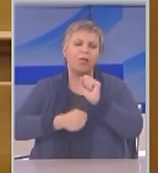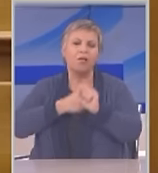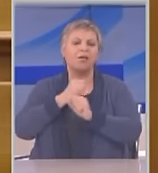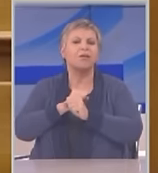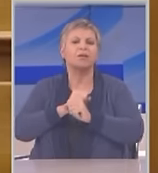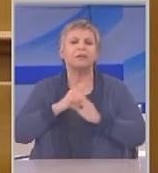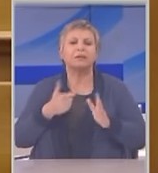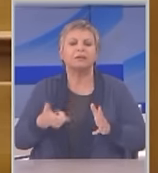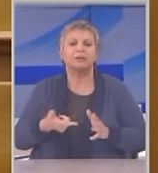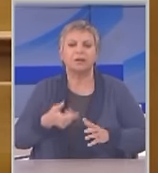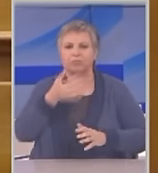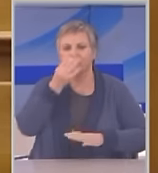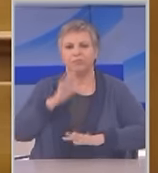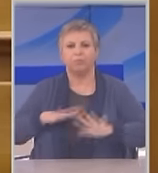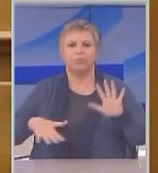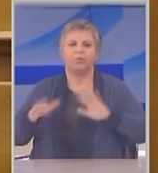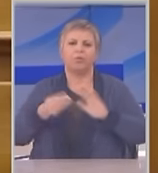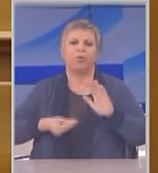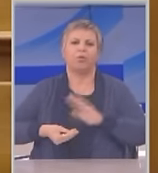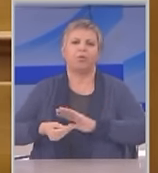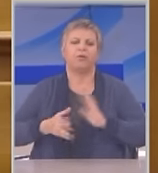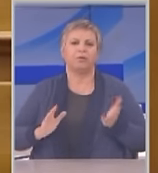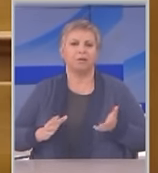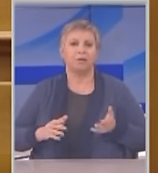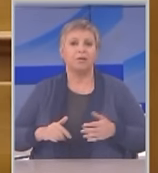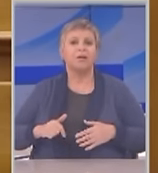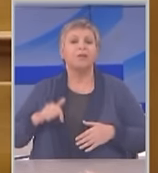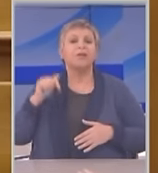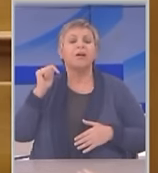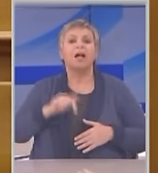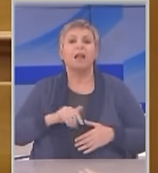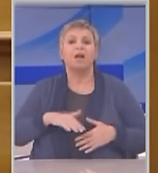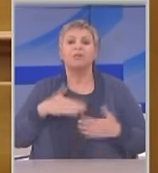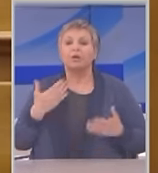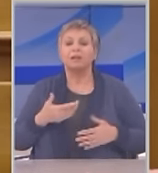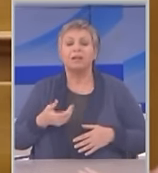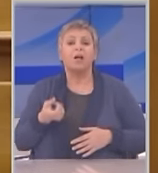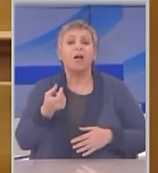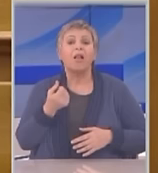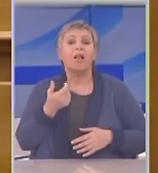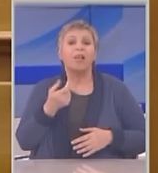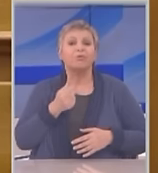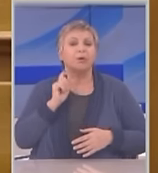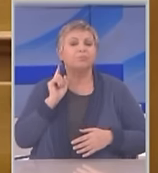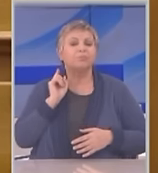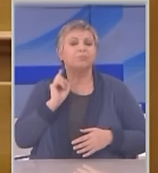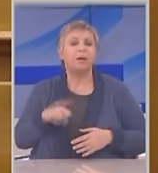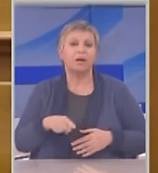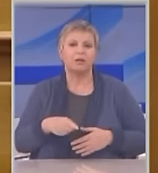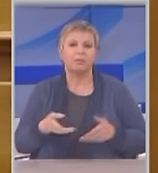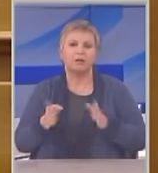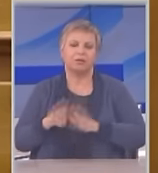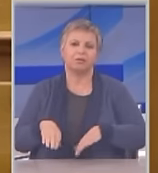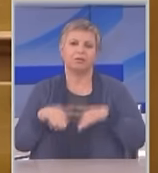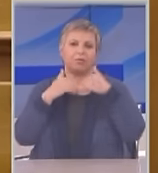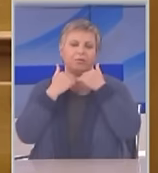Ένα πράγμα δεν καλύπτει. Το ξέπλυμα μαύρου χρήματος. Τι δεν καλύπτει